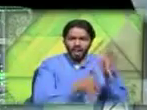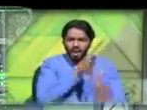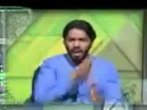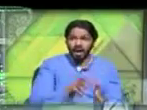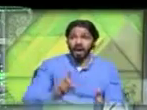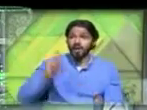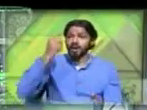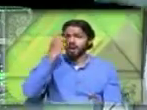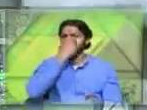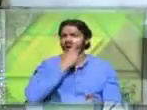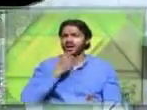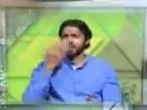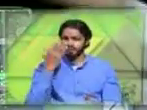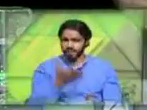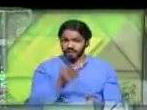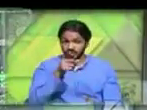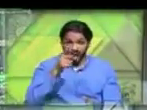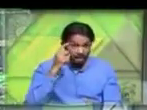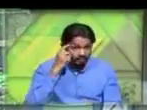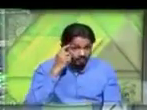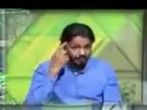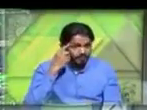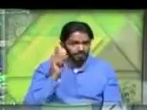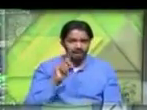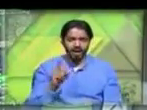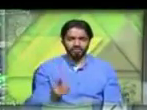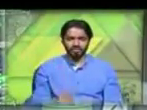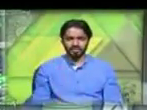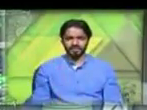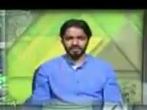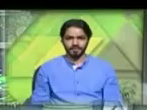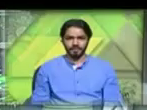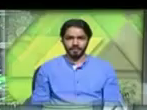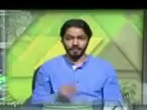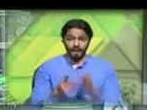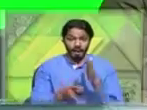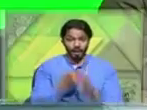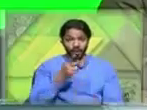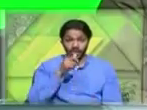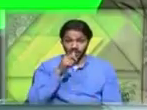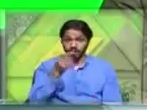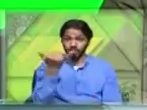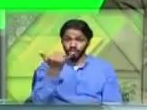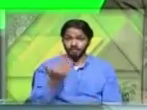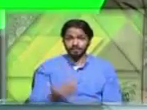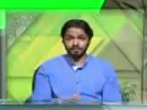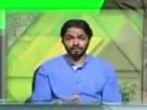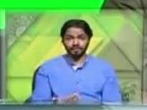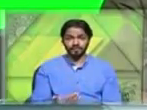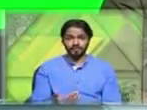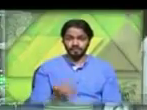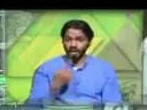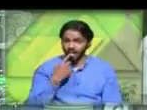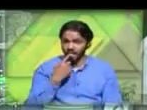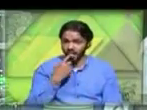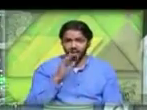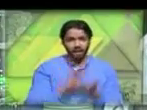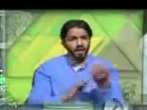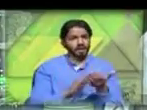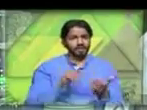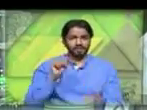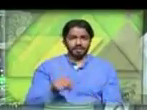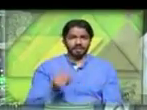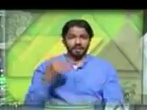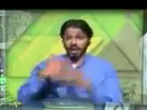يلقي لها بالا فيهب في جهنم. فأنا أريد أن أذكر نفسي، أو نحن مؤاخذون على ما ننطق بألسنتنا؟ هكذا سأل معاذ